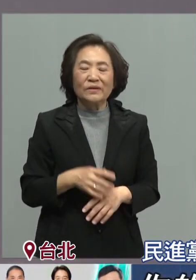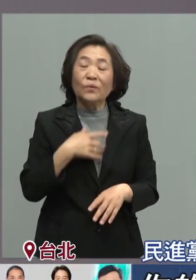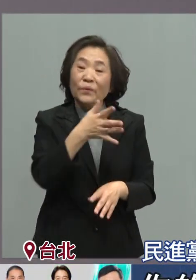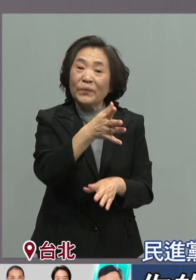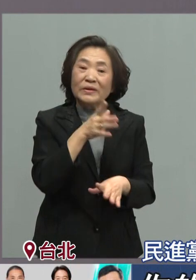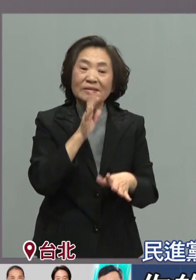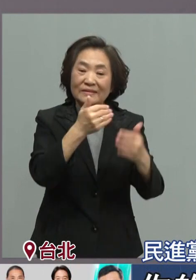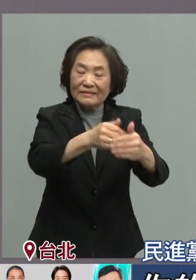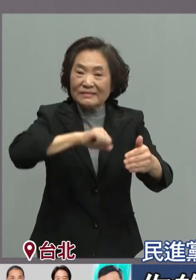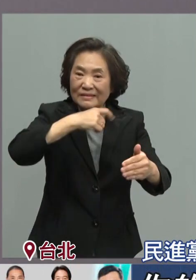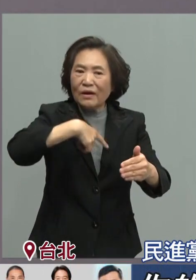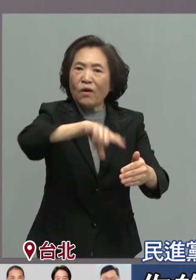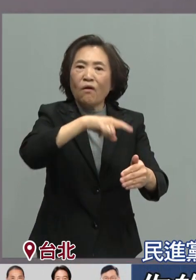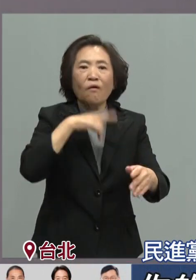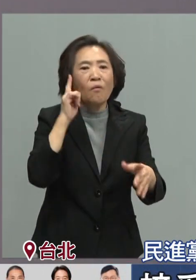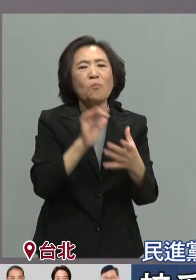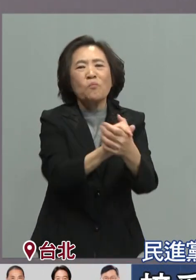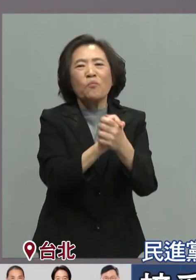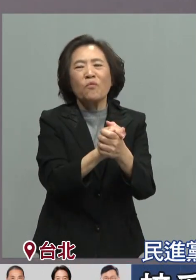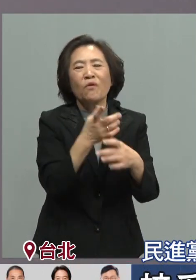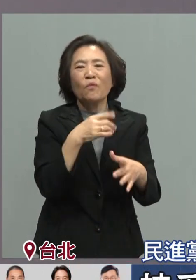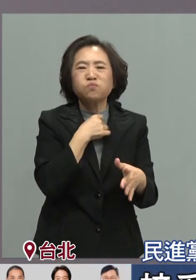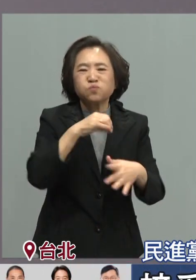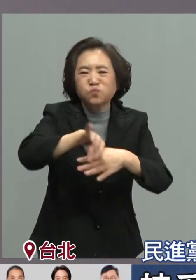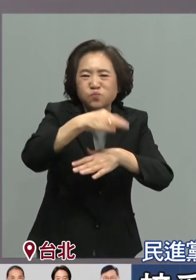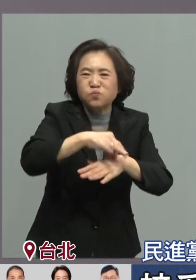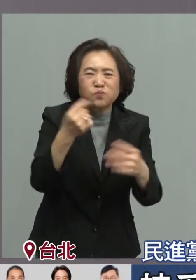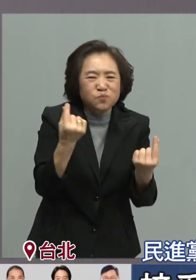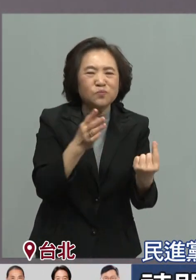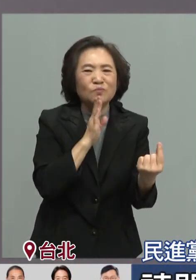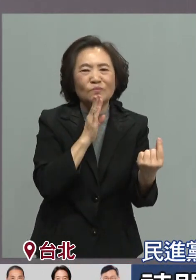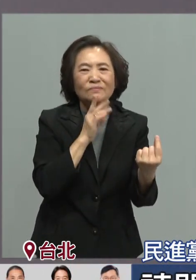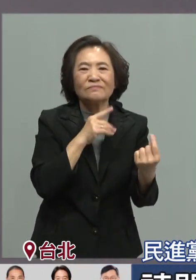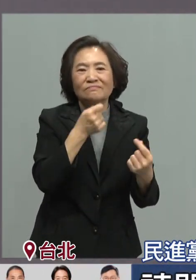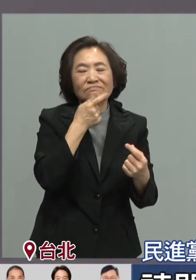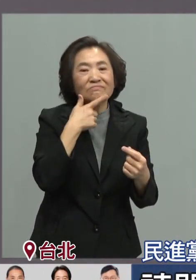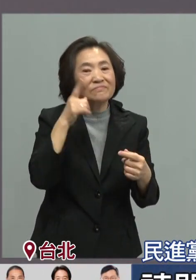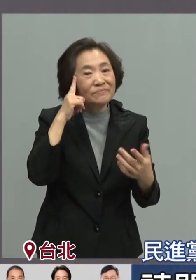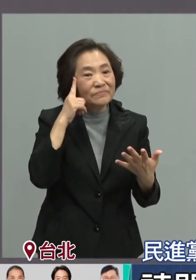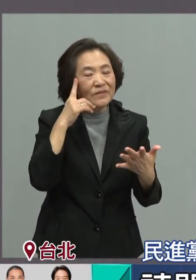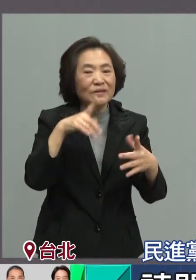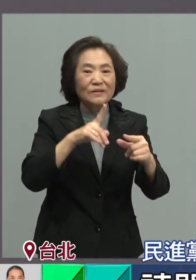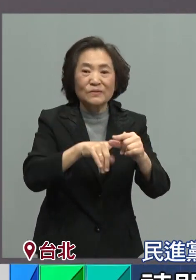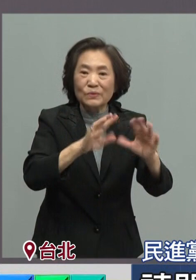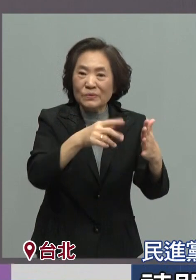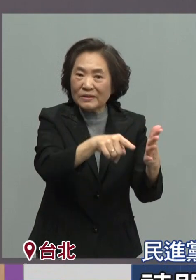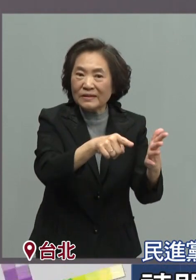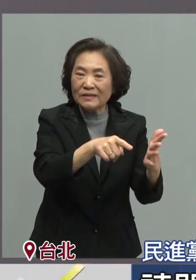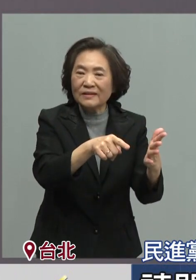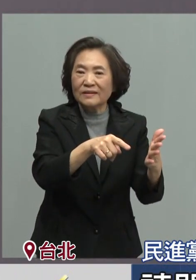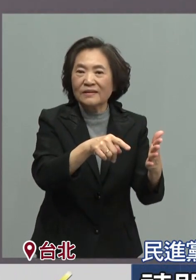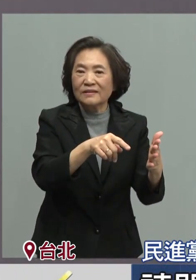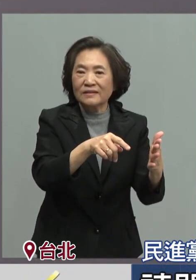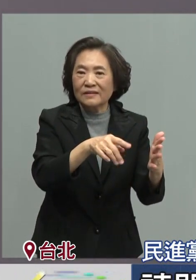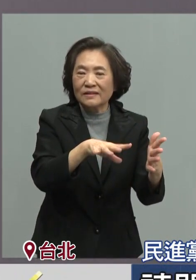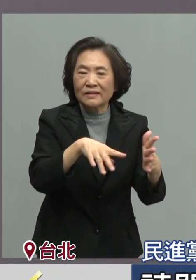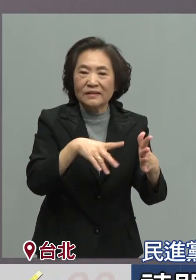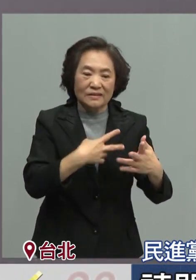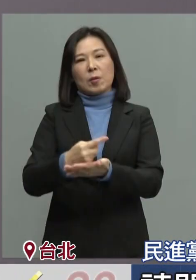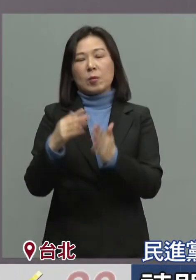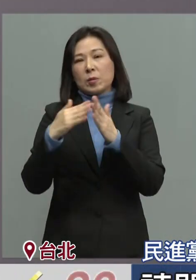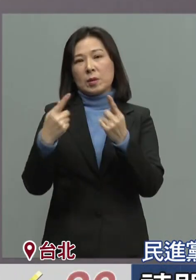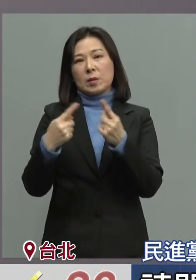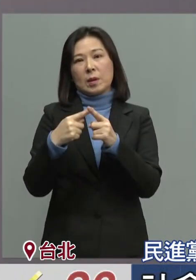家亲，你话个大细声，接受一个中国的完结，请问你如何走蔡英文总统的外交路